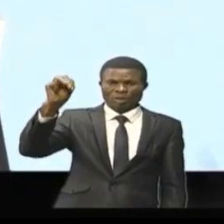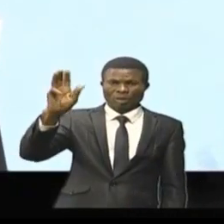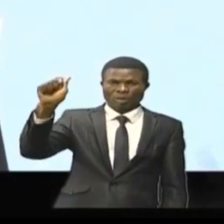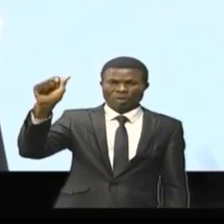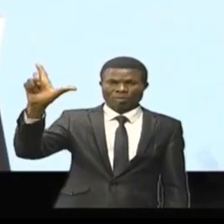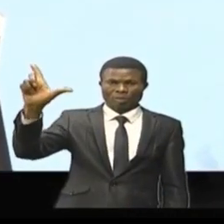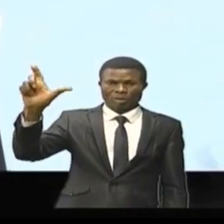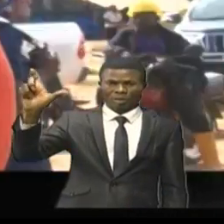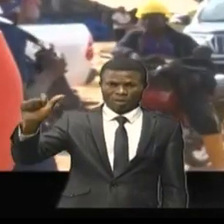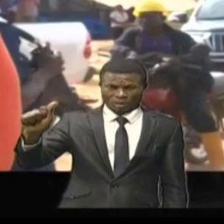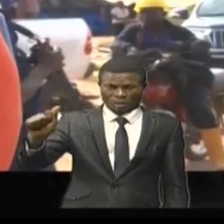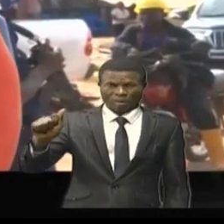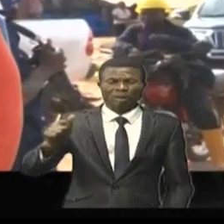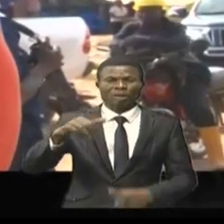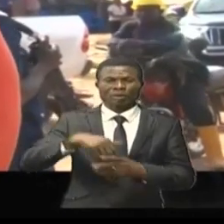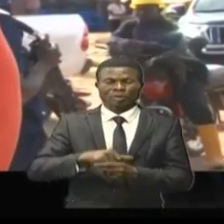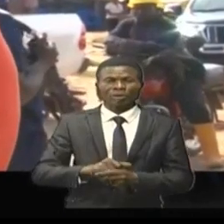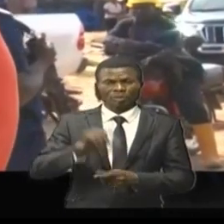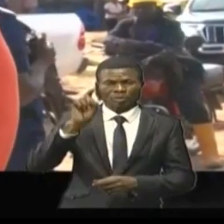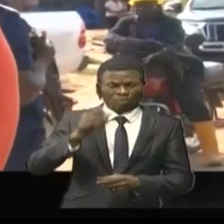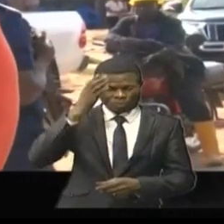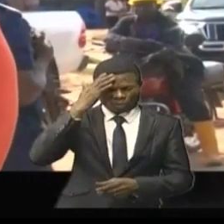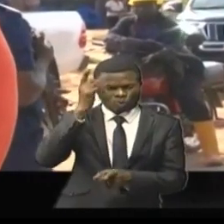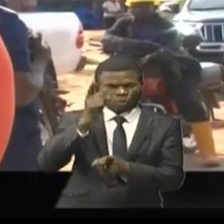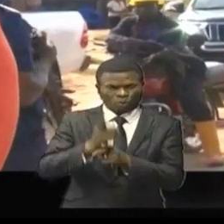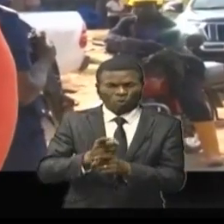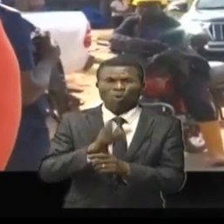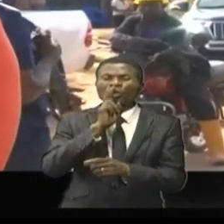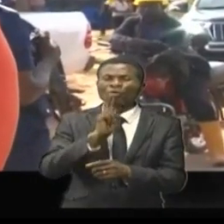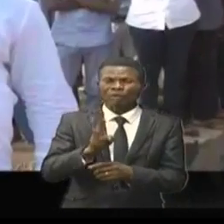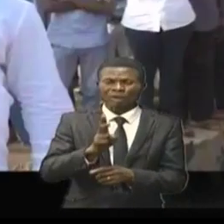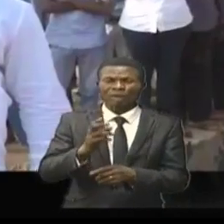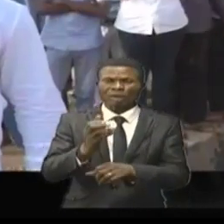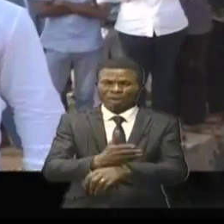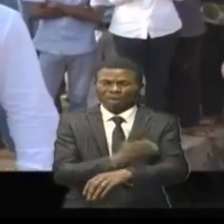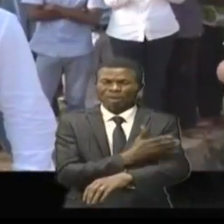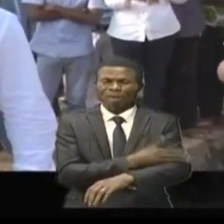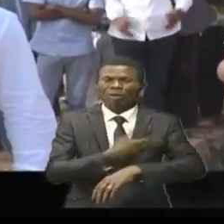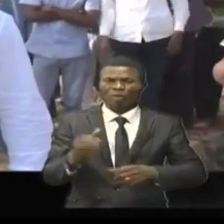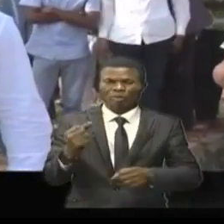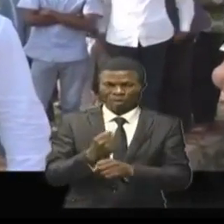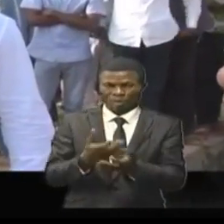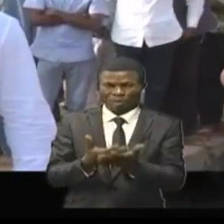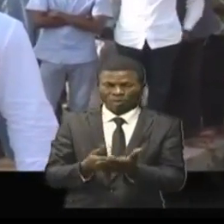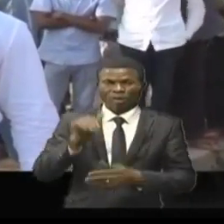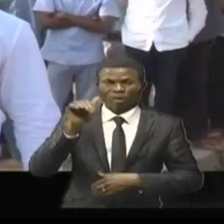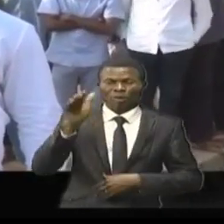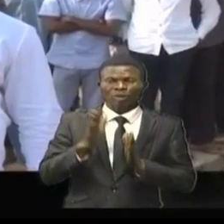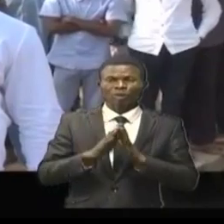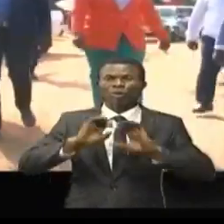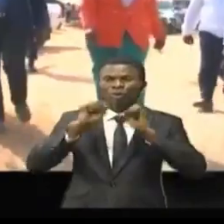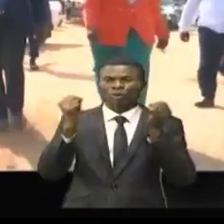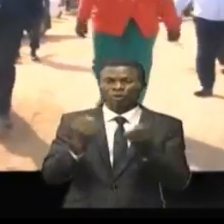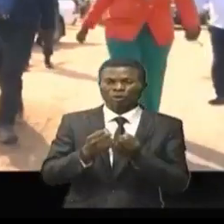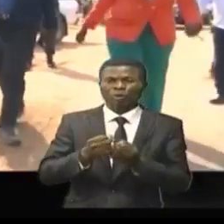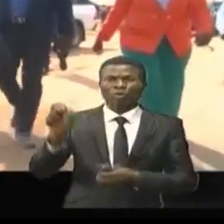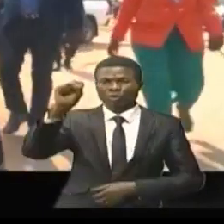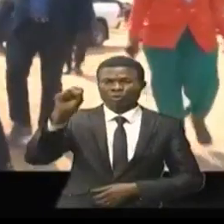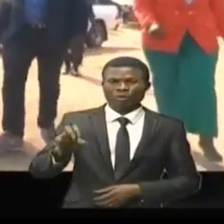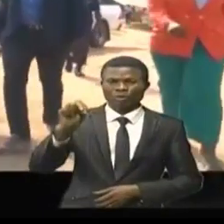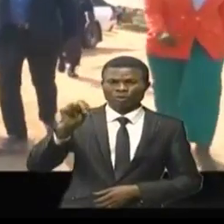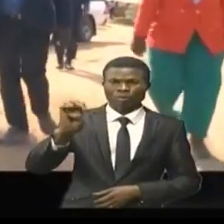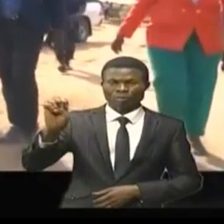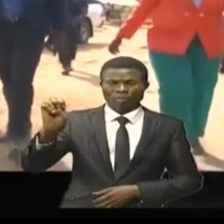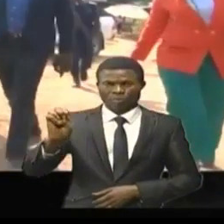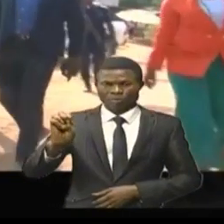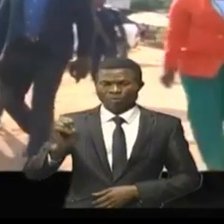cette municipalité. Voulant en avoir le cœur net sur l'évolution des dits travaux, le directeur de la SNEL, M. Jonas Moudipanou, a